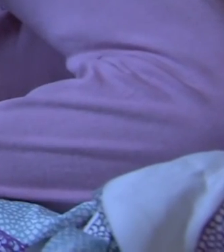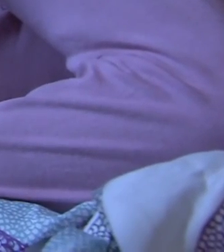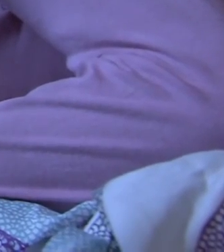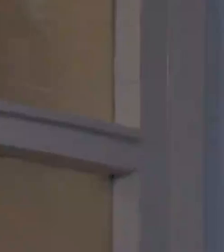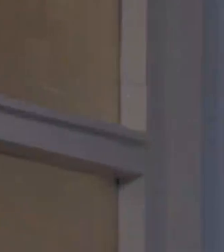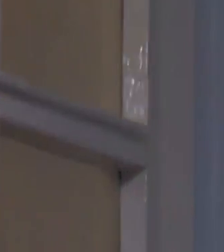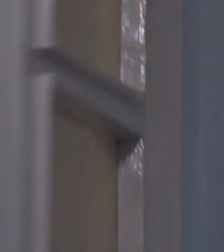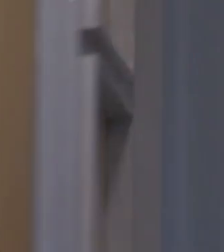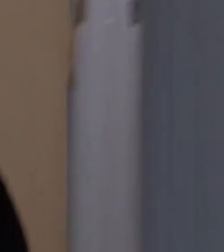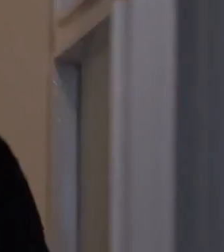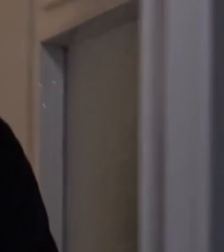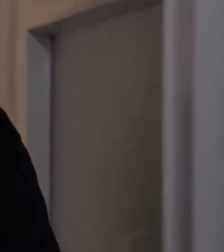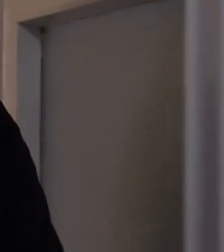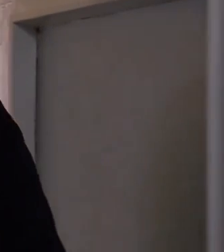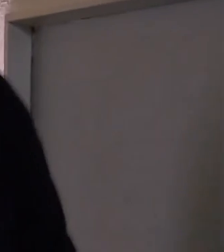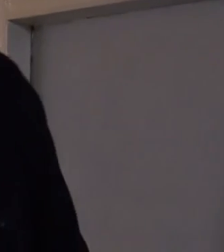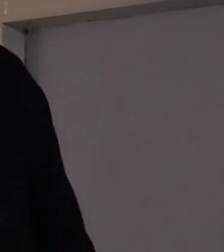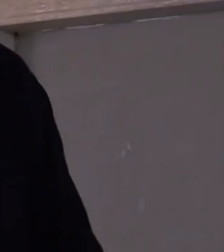kıvrılmış uyanık. Sevim girdi.